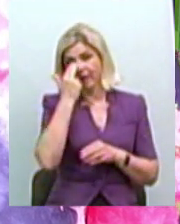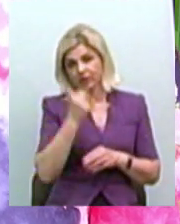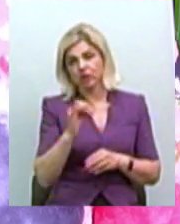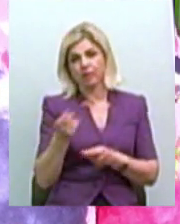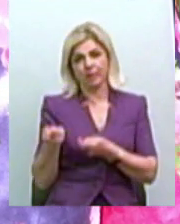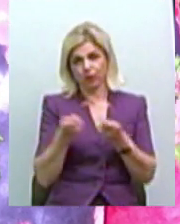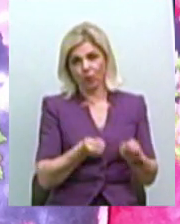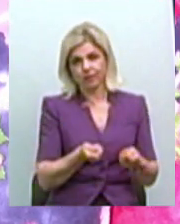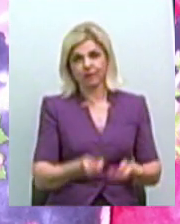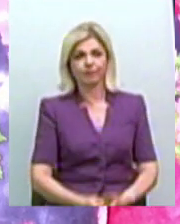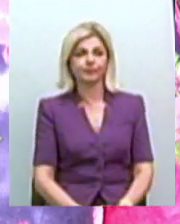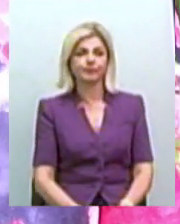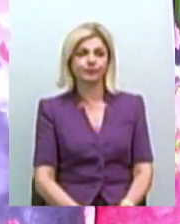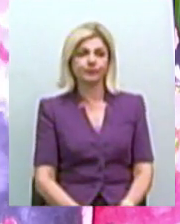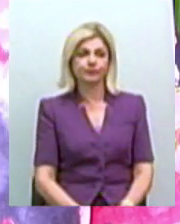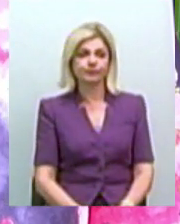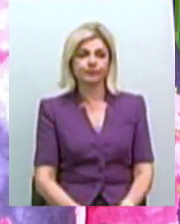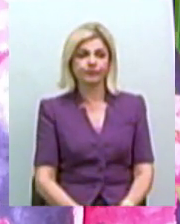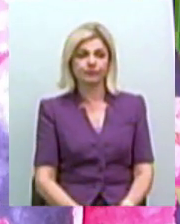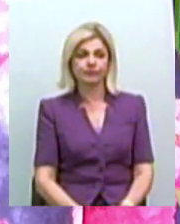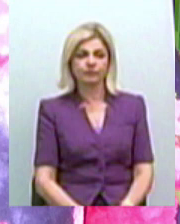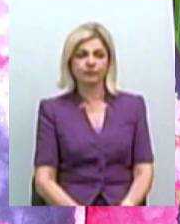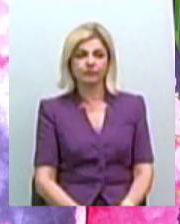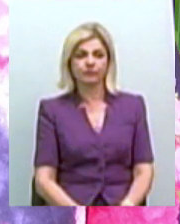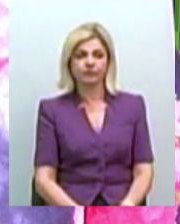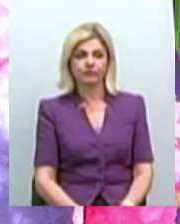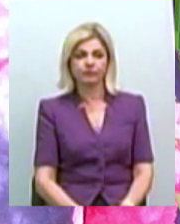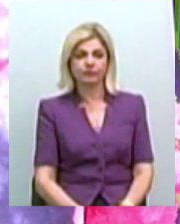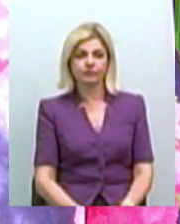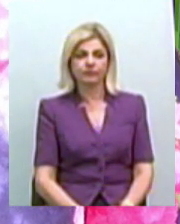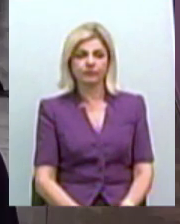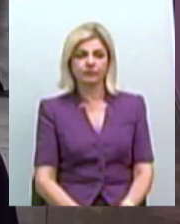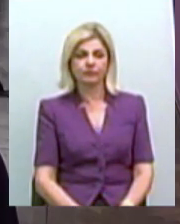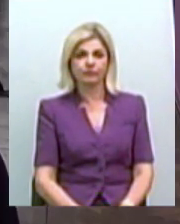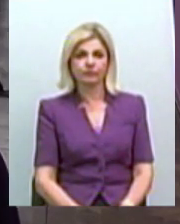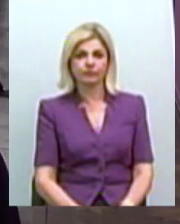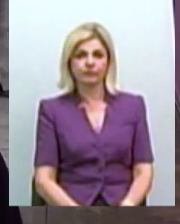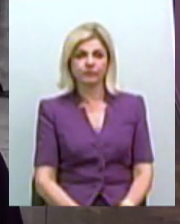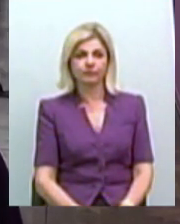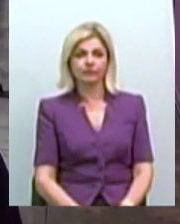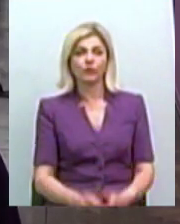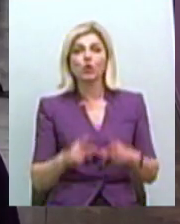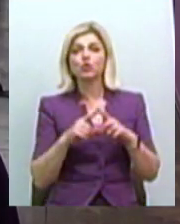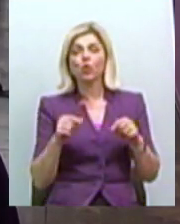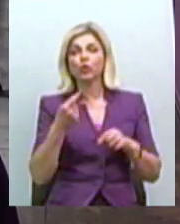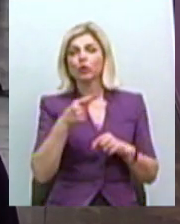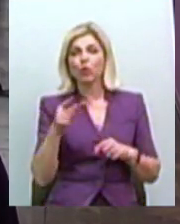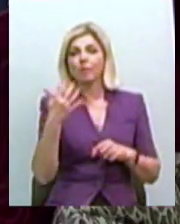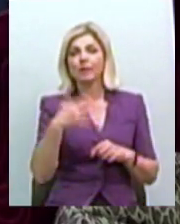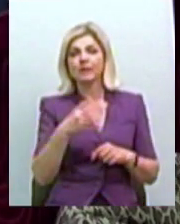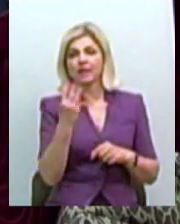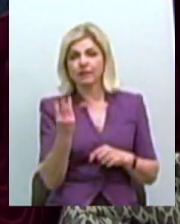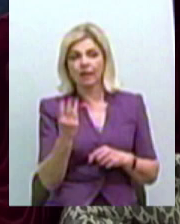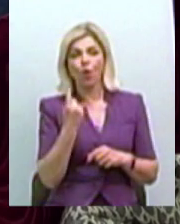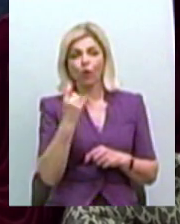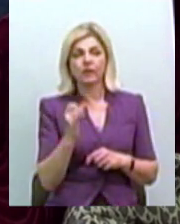приносять. І постійно дітки привчаються, приносять. Загальноосвітня школа номер 53 –